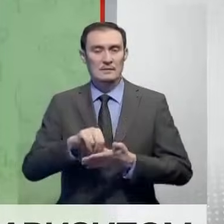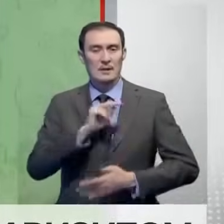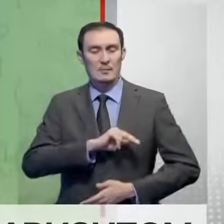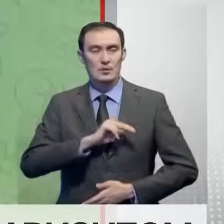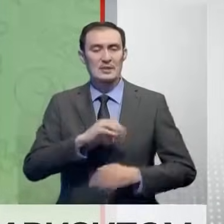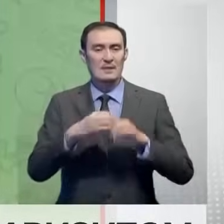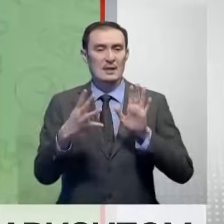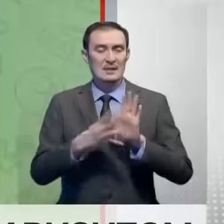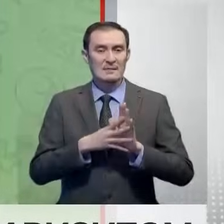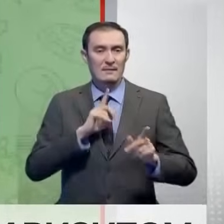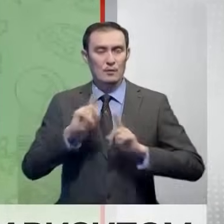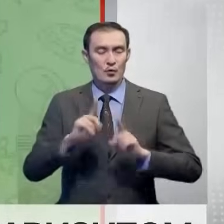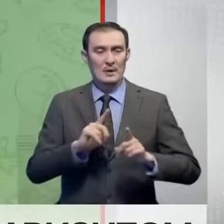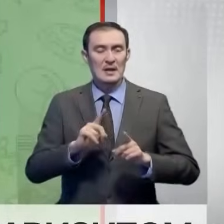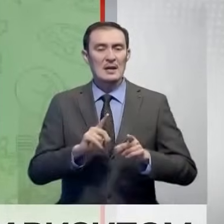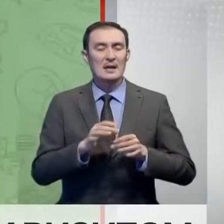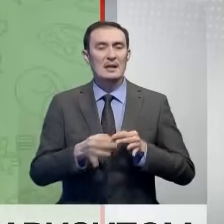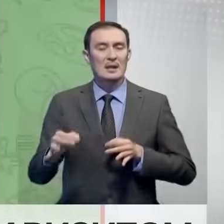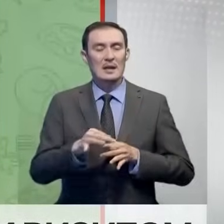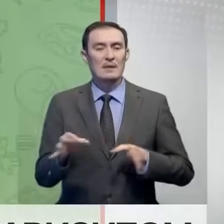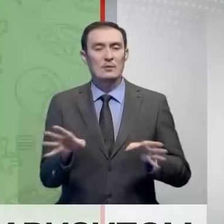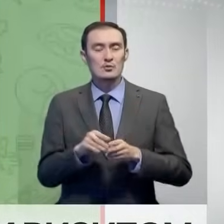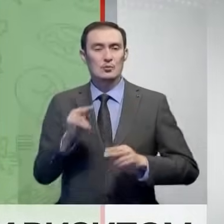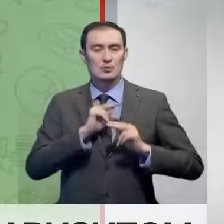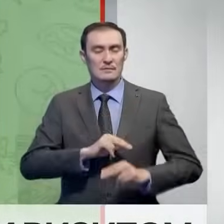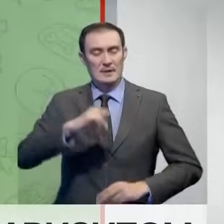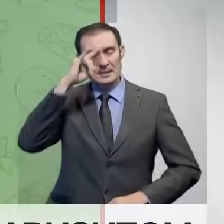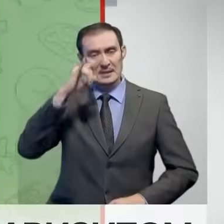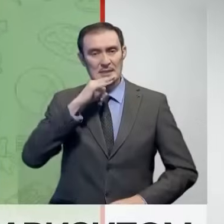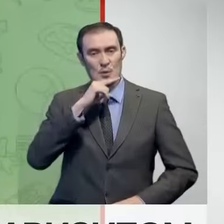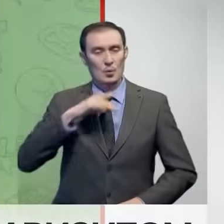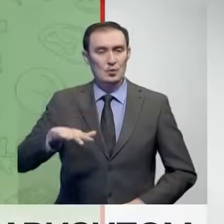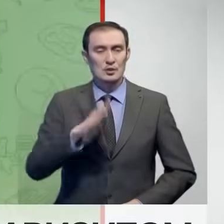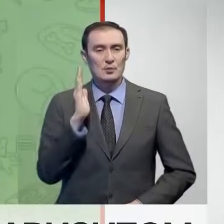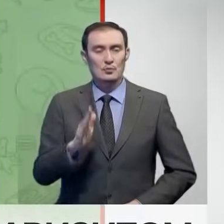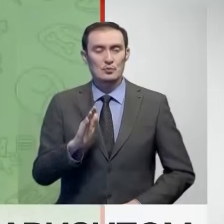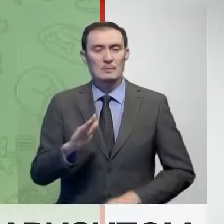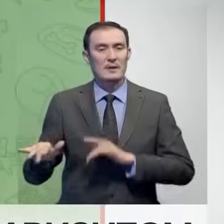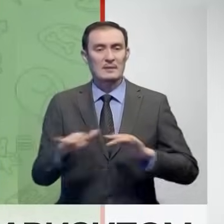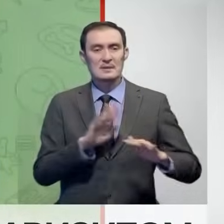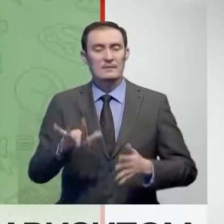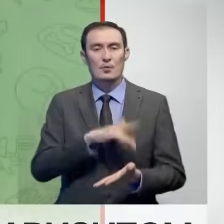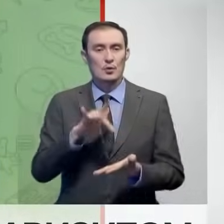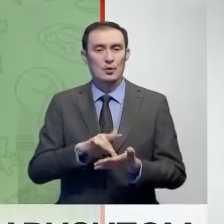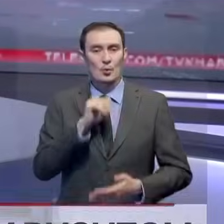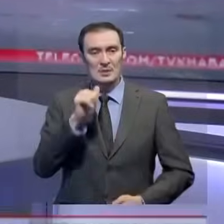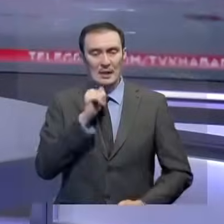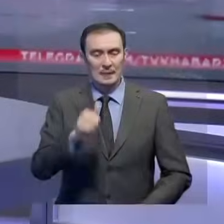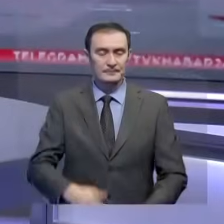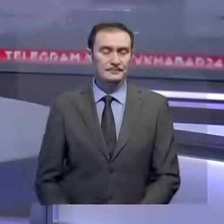работе 19-го форума межрегионального сотрудничества Казахстана и России. Он пройдет в Костанае.